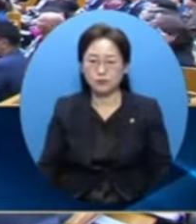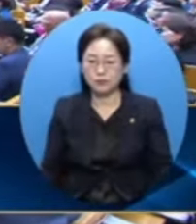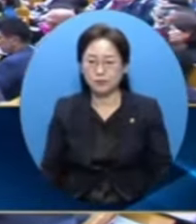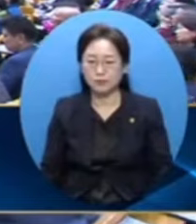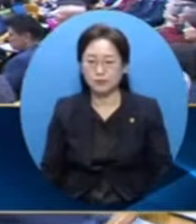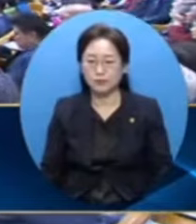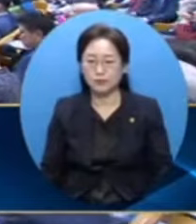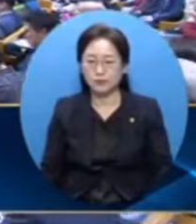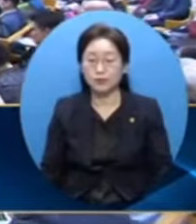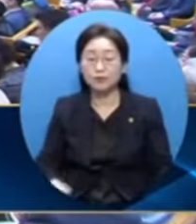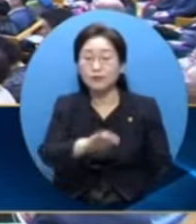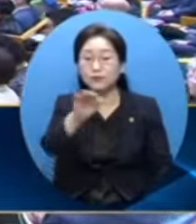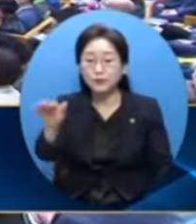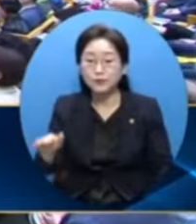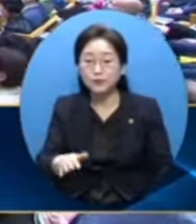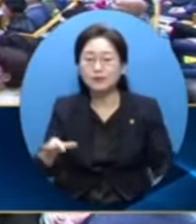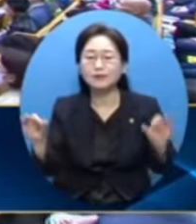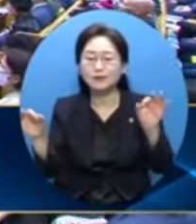우린 잠시